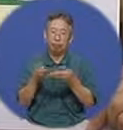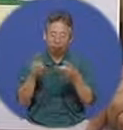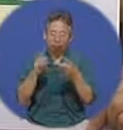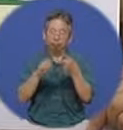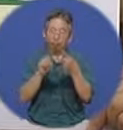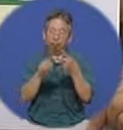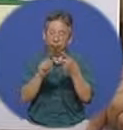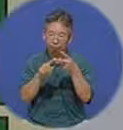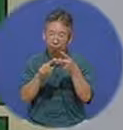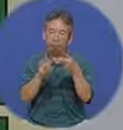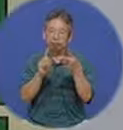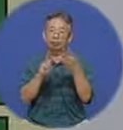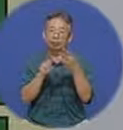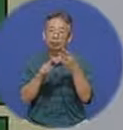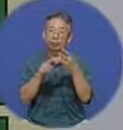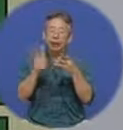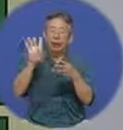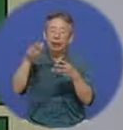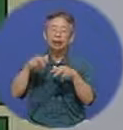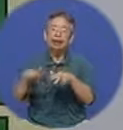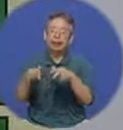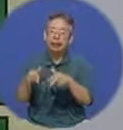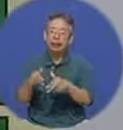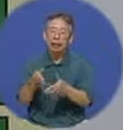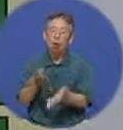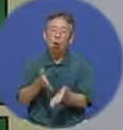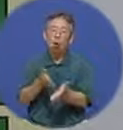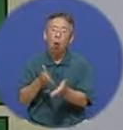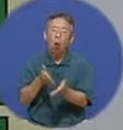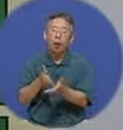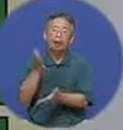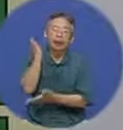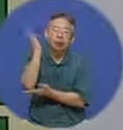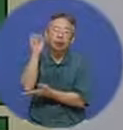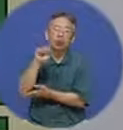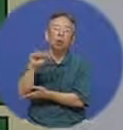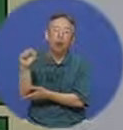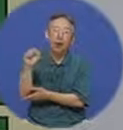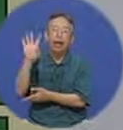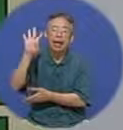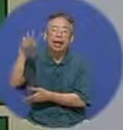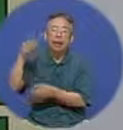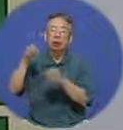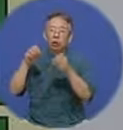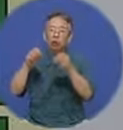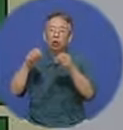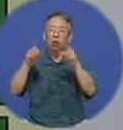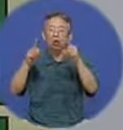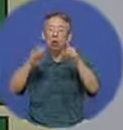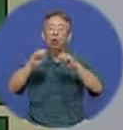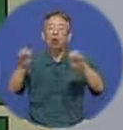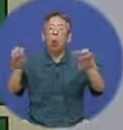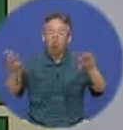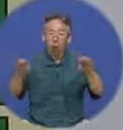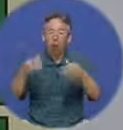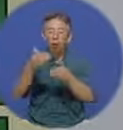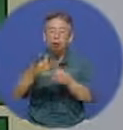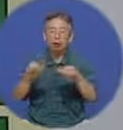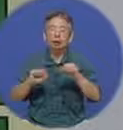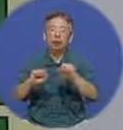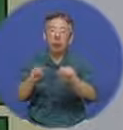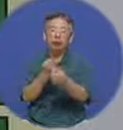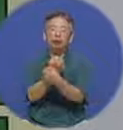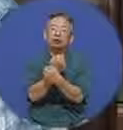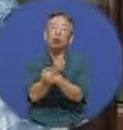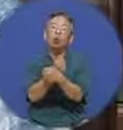次ですね、 はい、 それから県政お話講座っていうのはこれはねあの県の広報室がやっているあのこういう試み